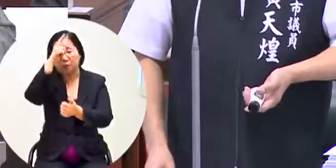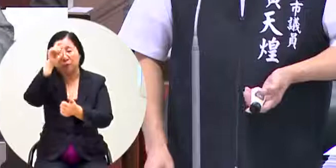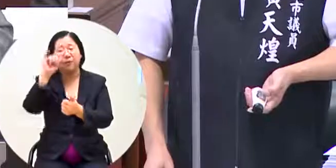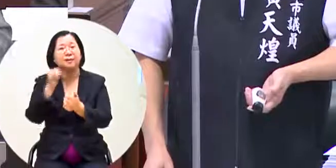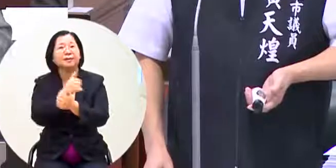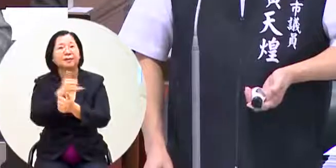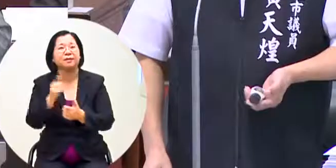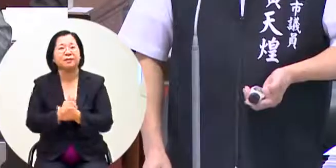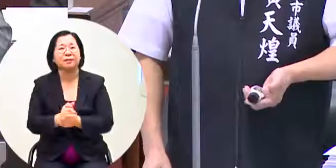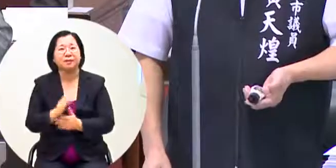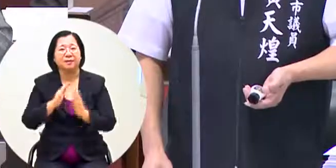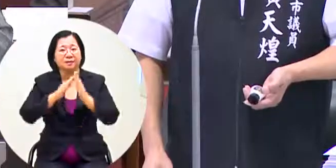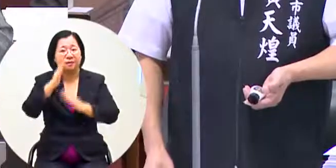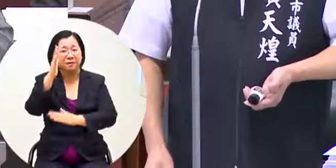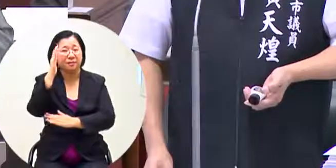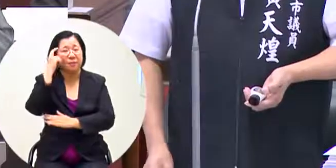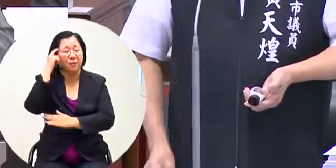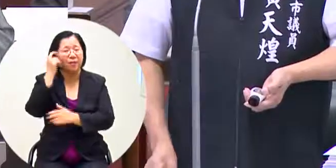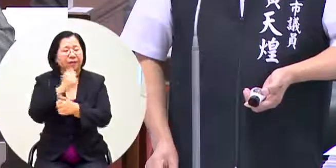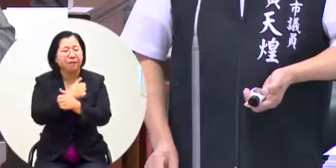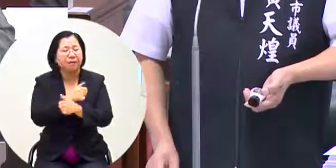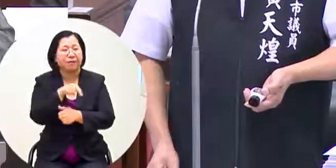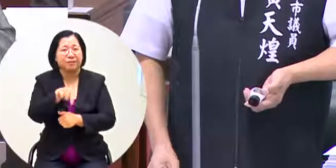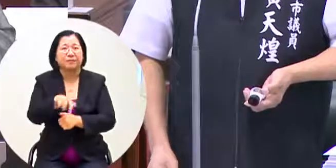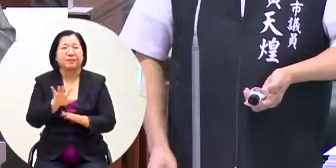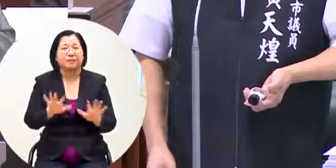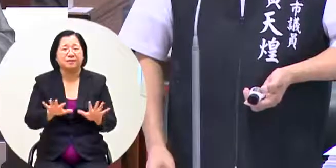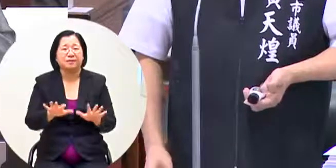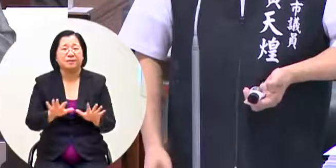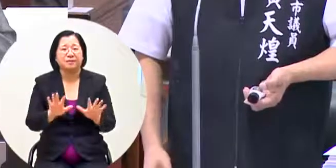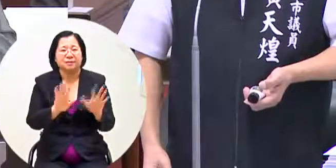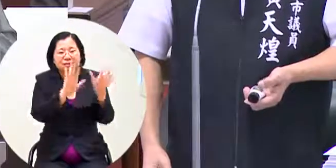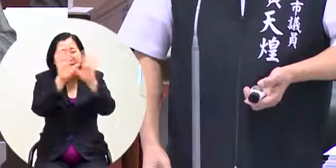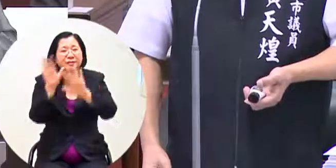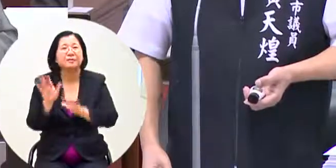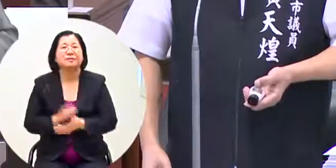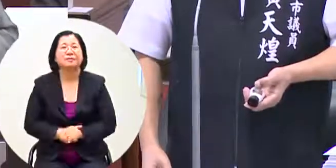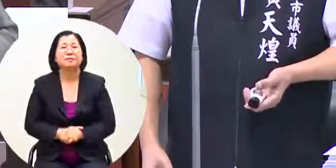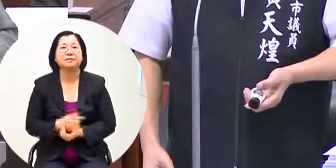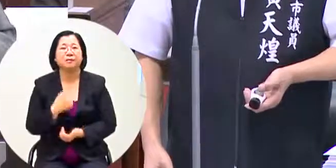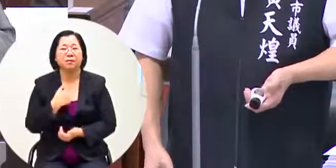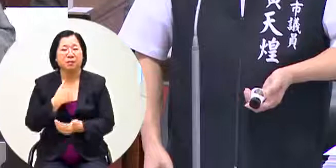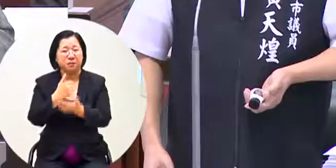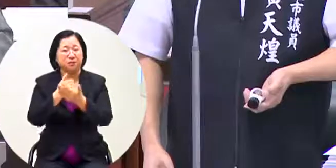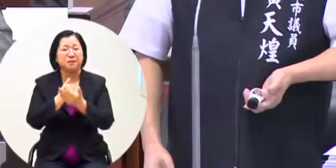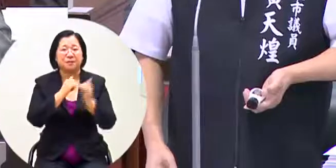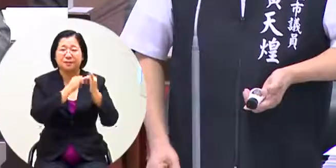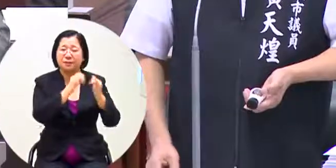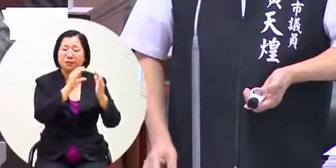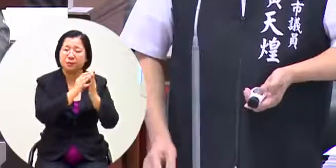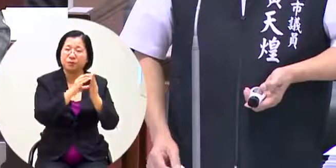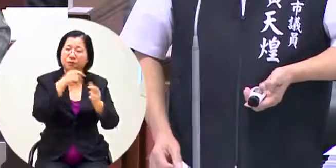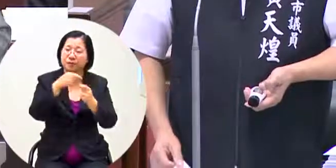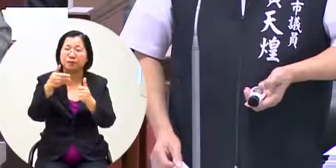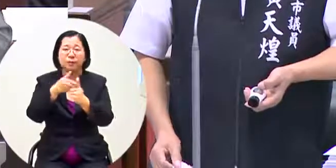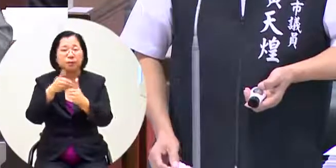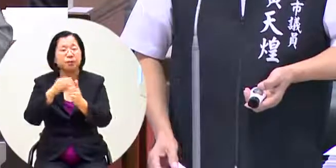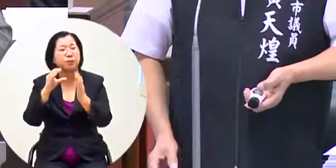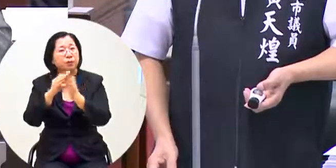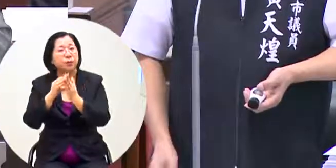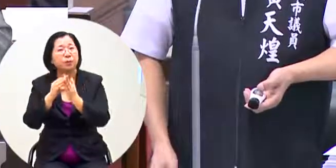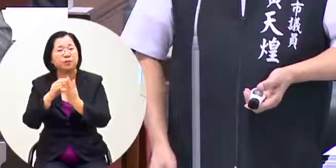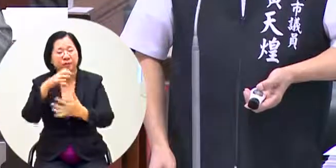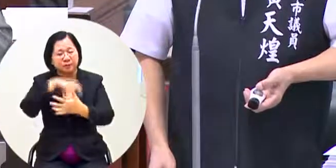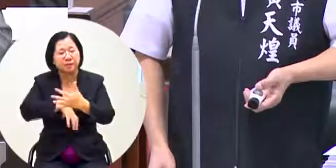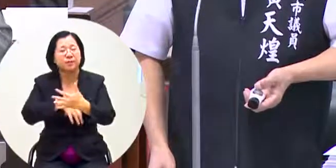我们现阶段的状况。啊，我们请社会局、教育局内部，我们再来讨论。那我